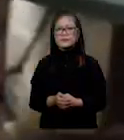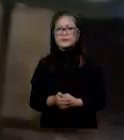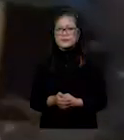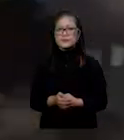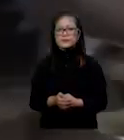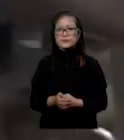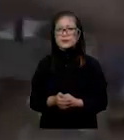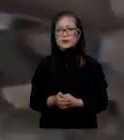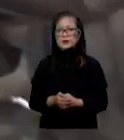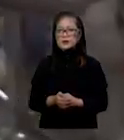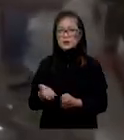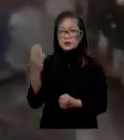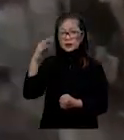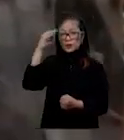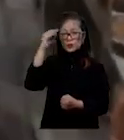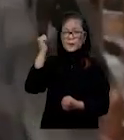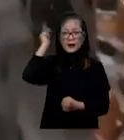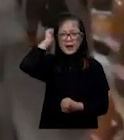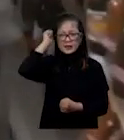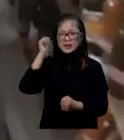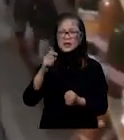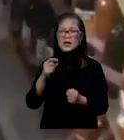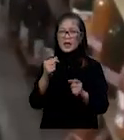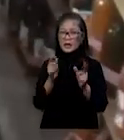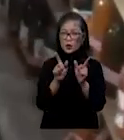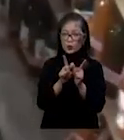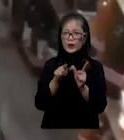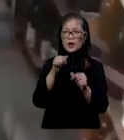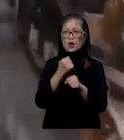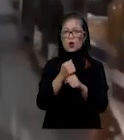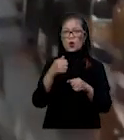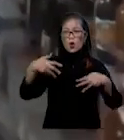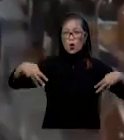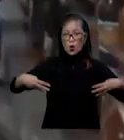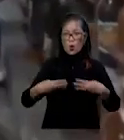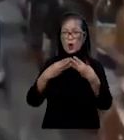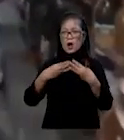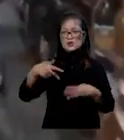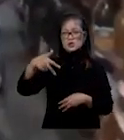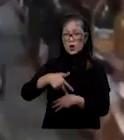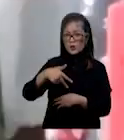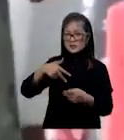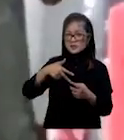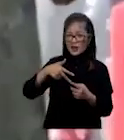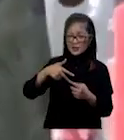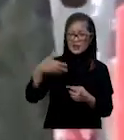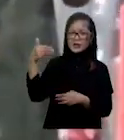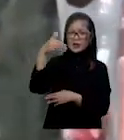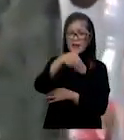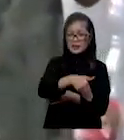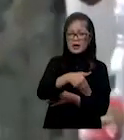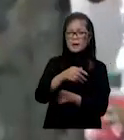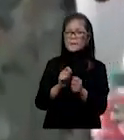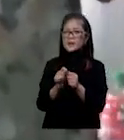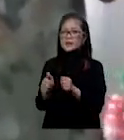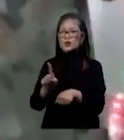Sejak pagi, sejumlah ibu-ibu di Goa, Sulawesi Selatan mendatangi distributor minyak goreng curah di Kecamatan Somba Upu. Meski toko